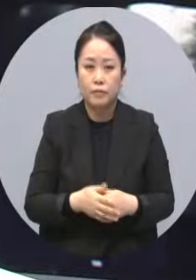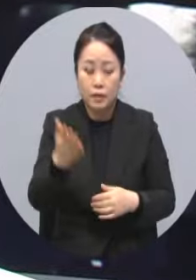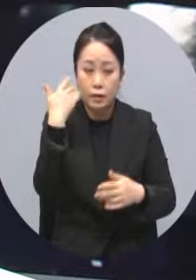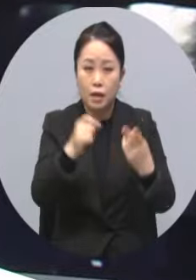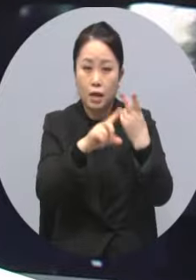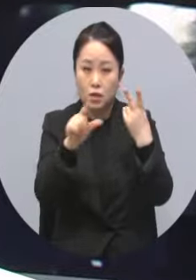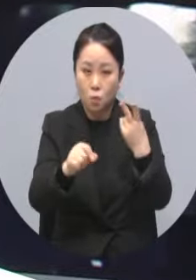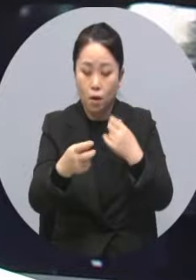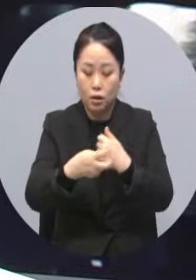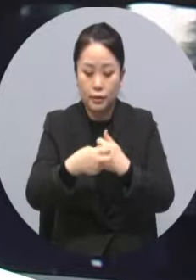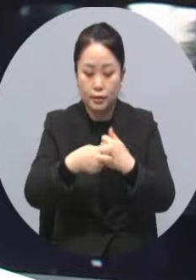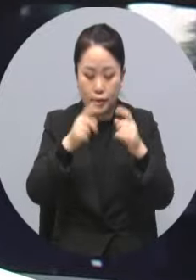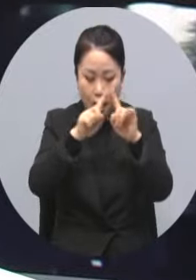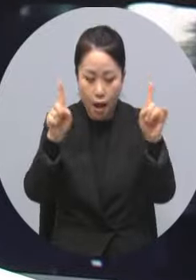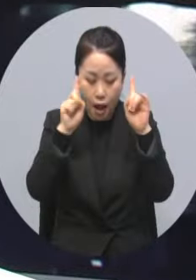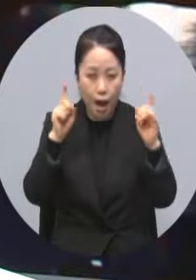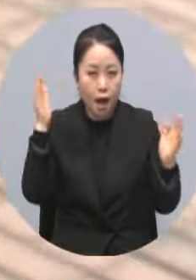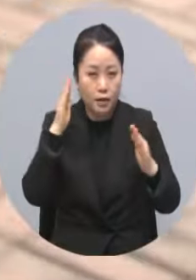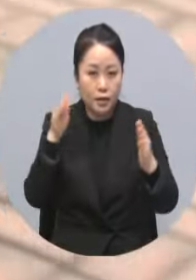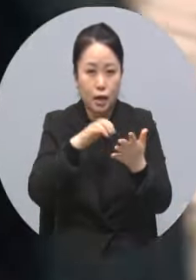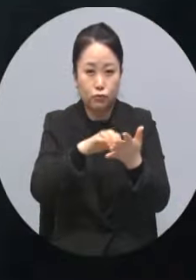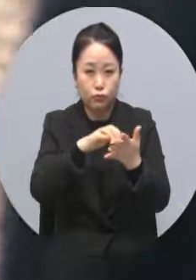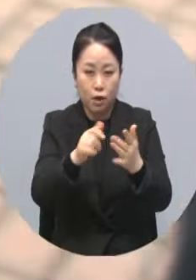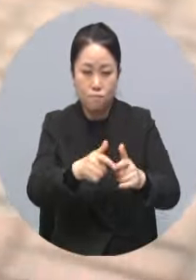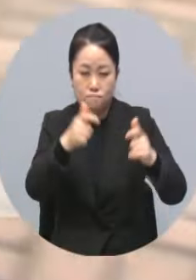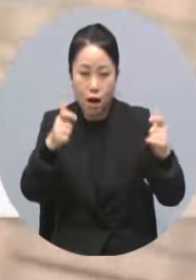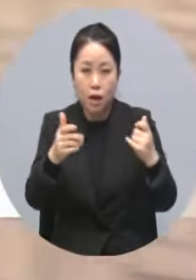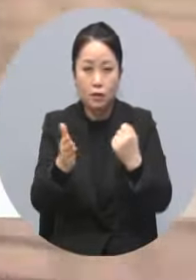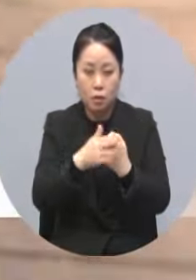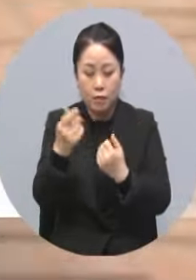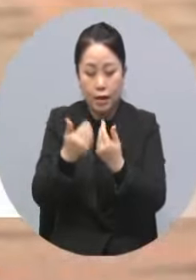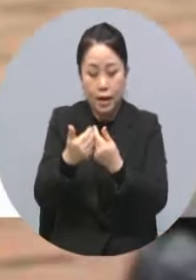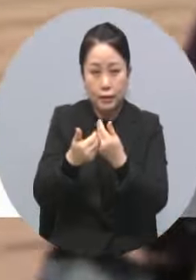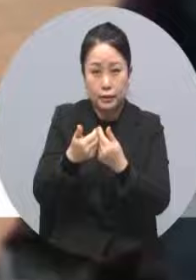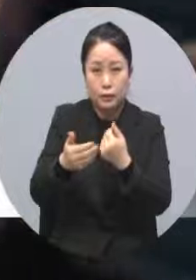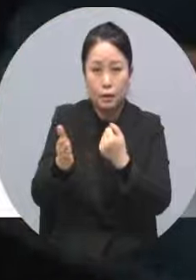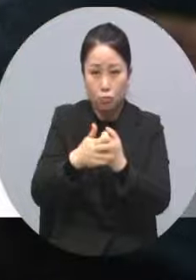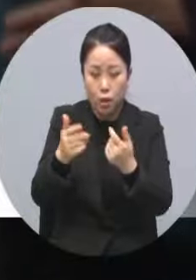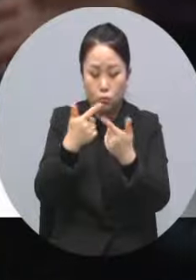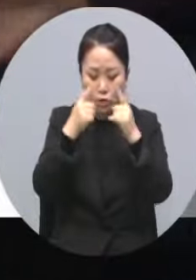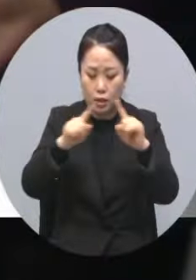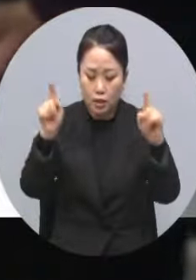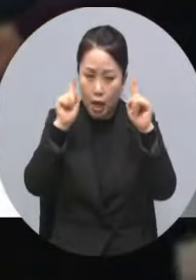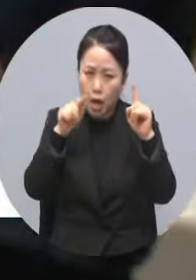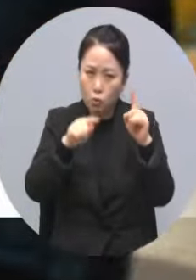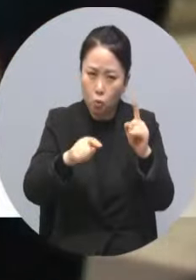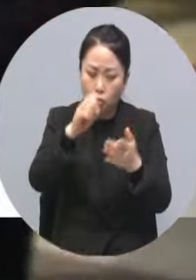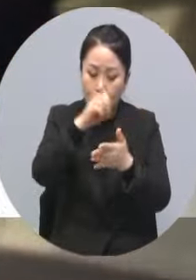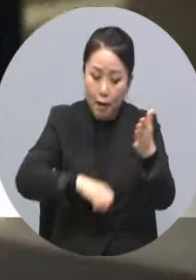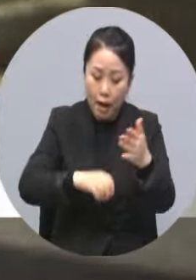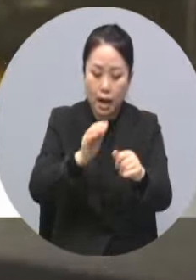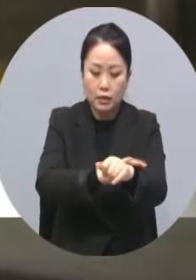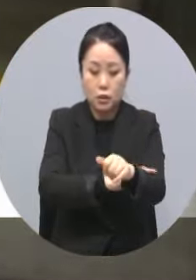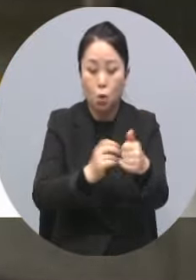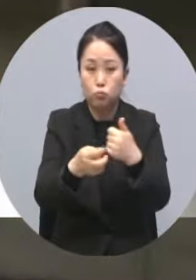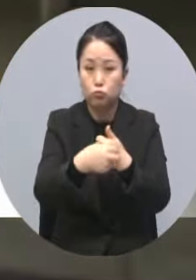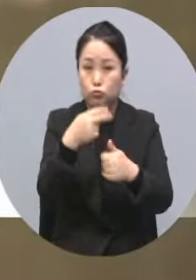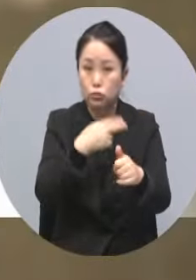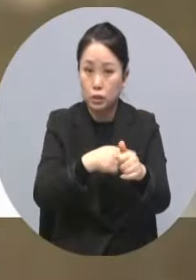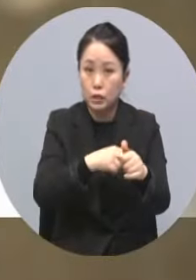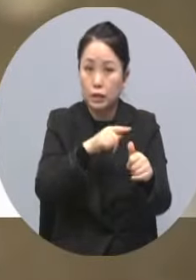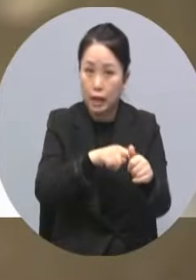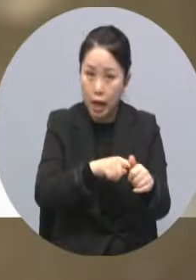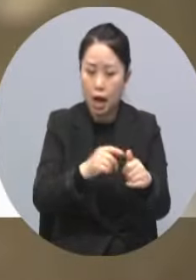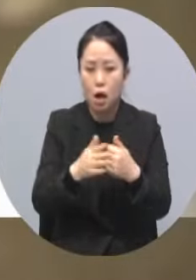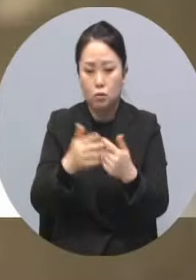지난 2월 의대 증원을 둘러싼 의정 갈등으로 부산에서 대학병원을 떠난 전문의가 전국 광역시도 가운데 세